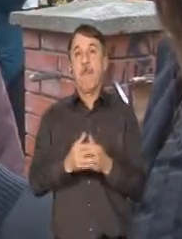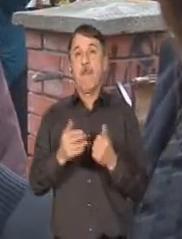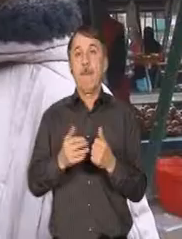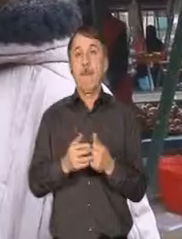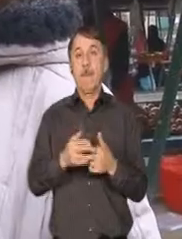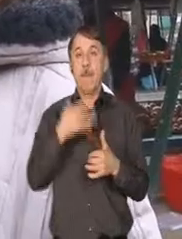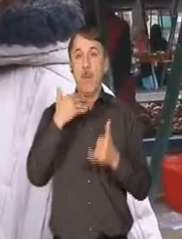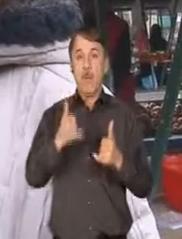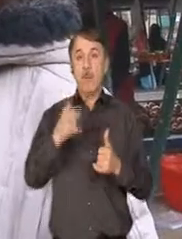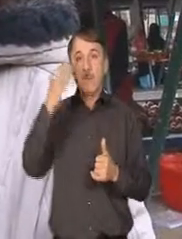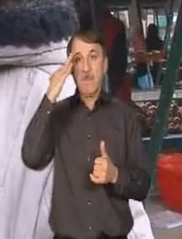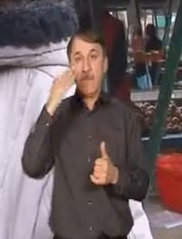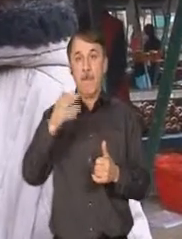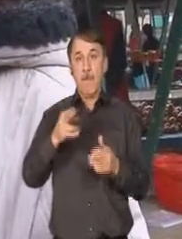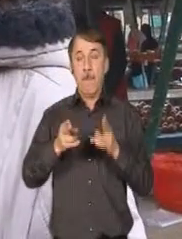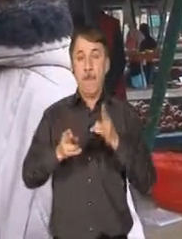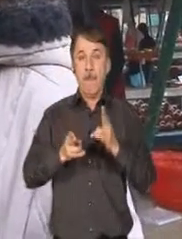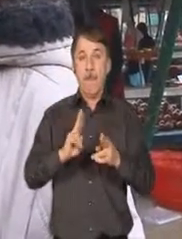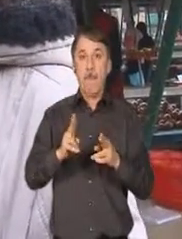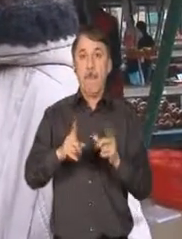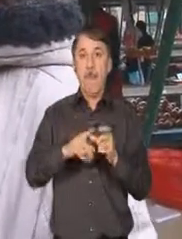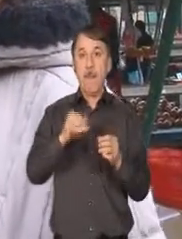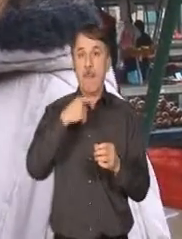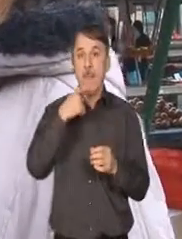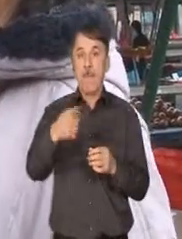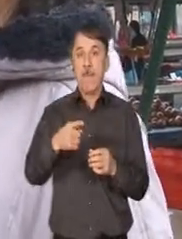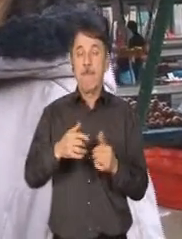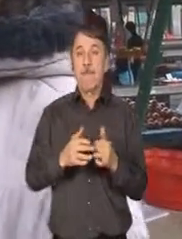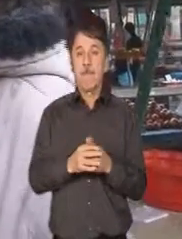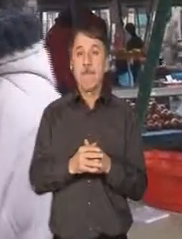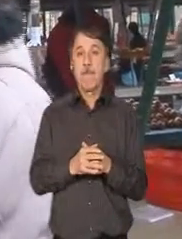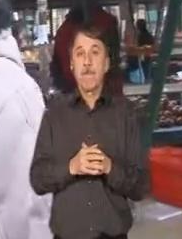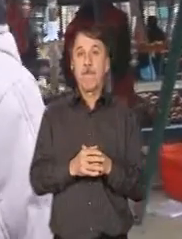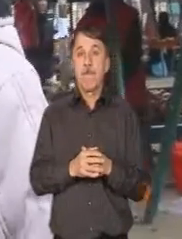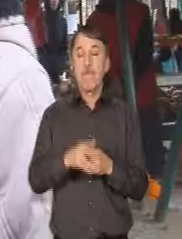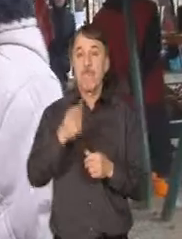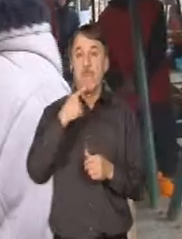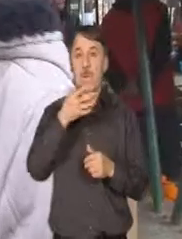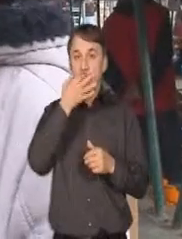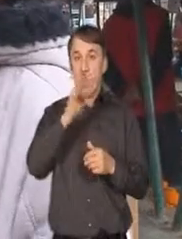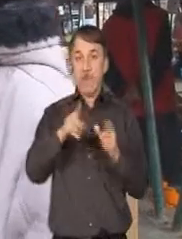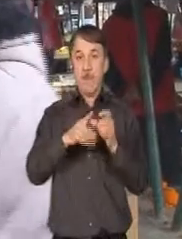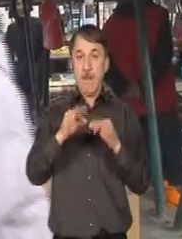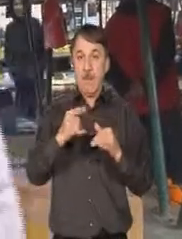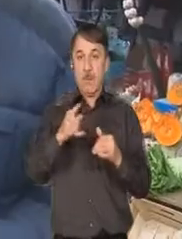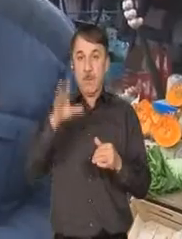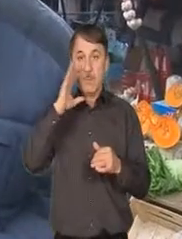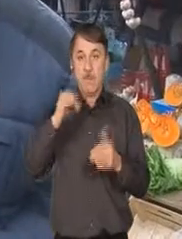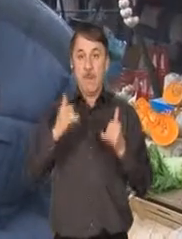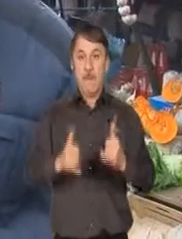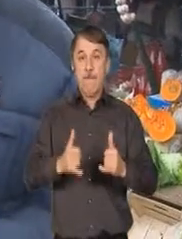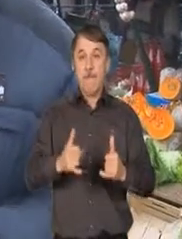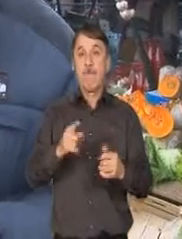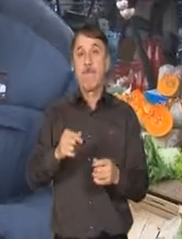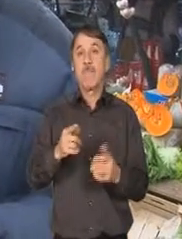nije. Pa ja sam zadovoljna samo što penzioner, pa nemam para da kupujem. Ponuda je super, ali... Da,